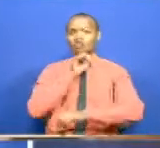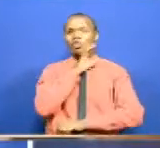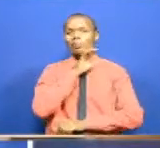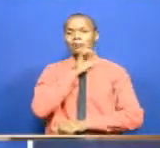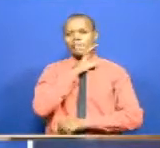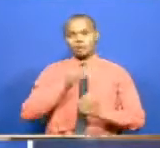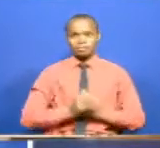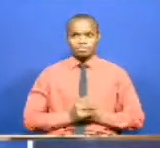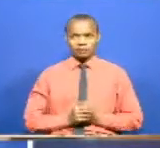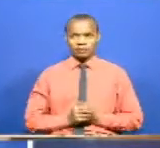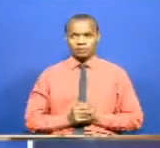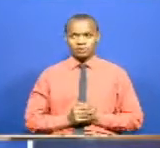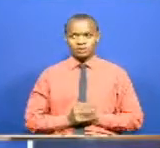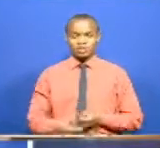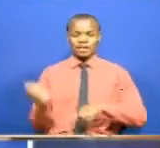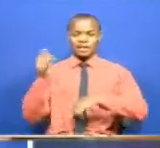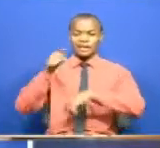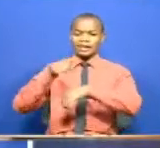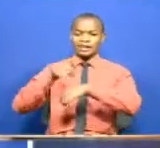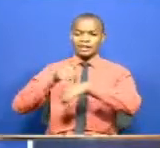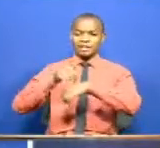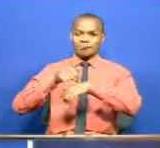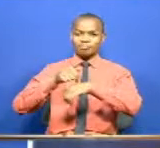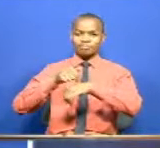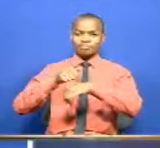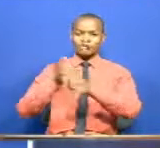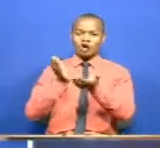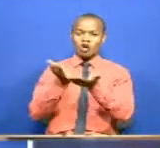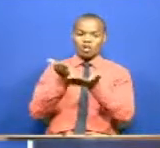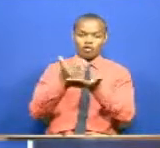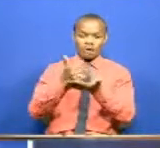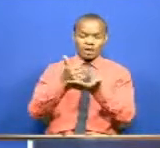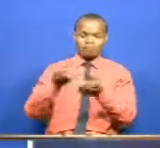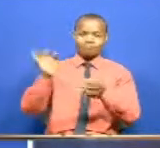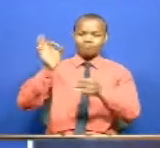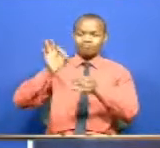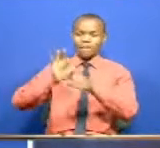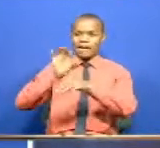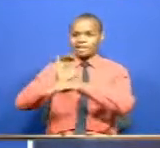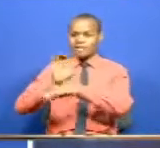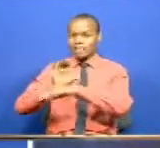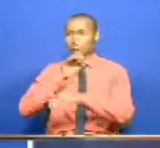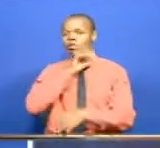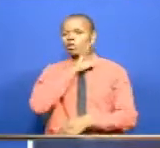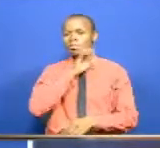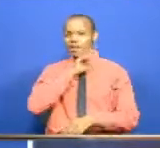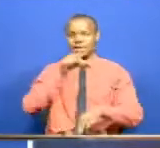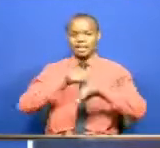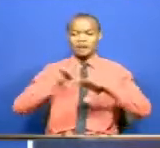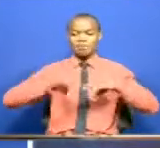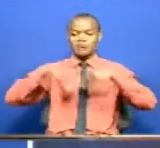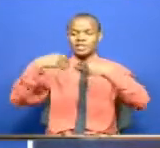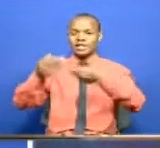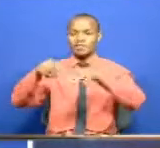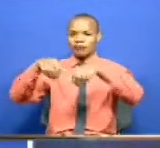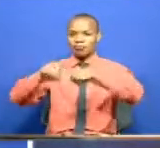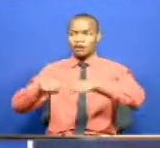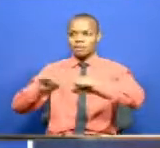nikienda kutoa matoleo kanisani wanalalamika, nikipatia mtu pikipiki ama